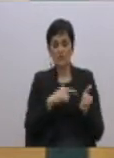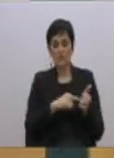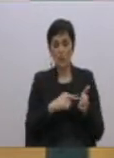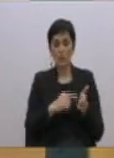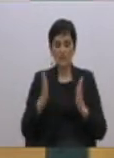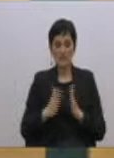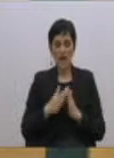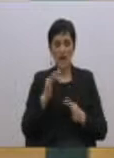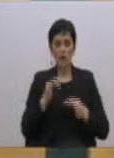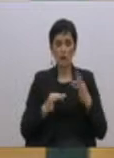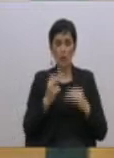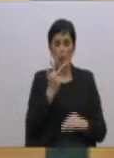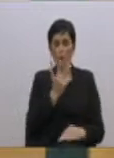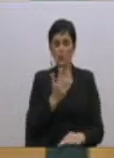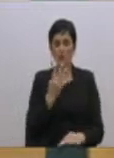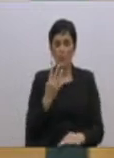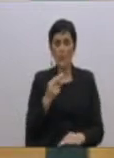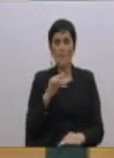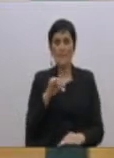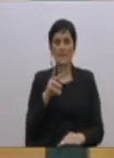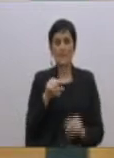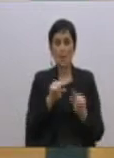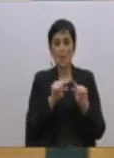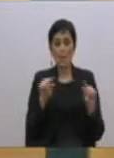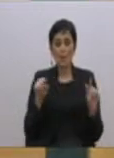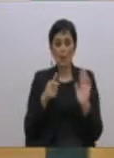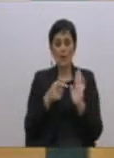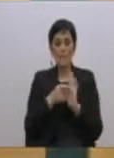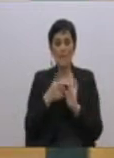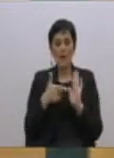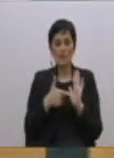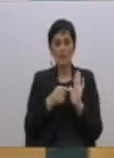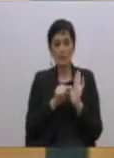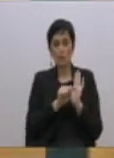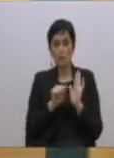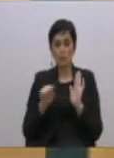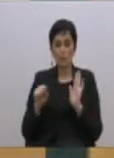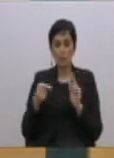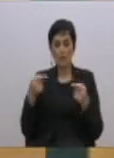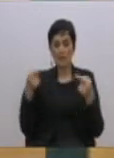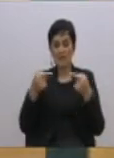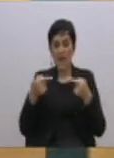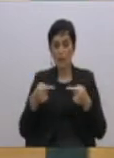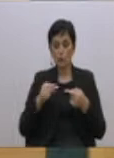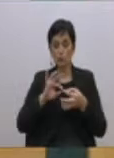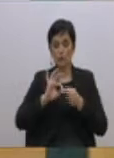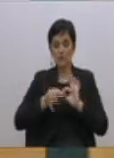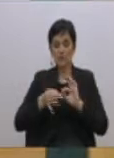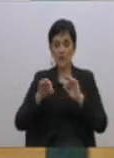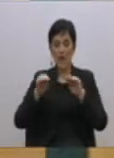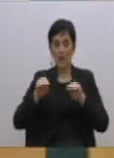საერთო სამართლების შესაქმნელი პრიმა მუხლის მე-17 პუნქტში ხდება ამის დაზუსტება